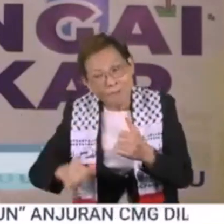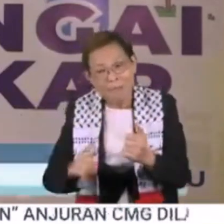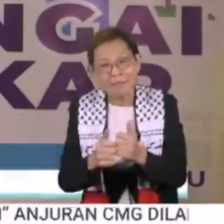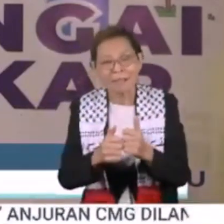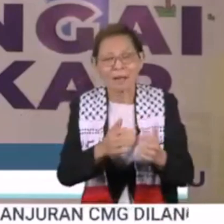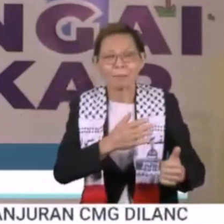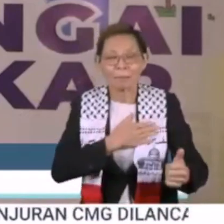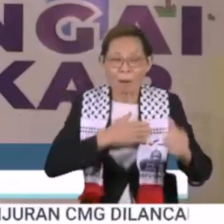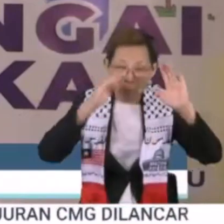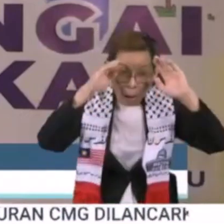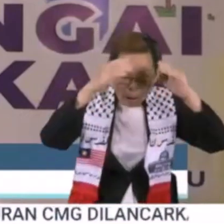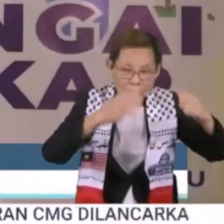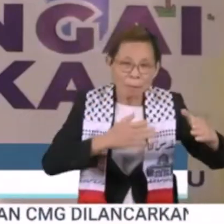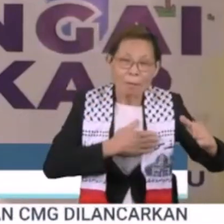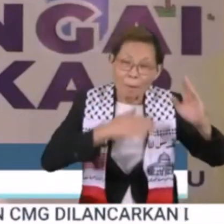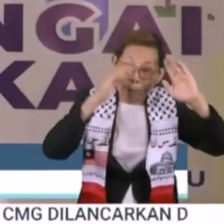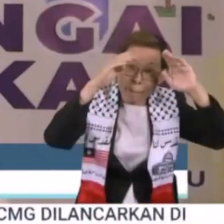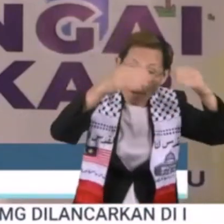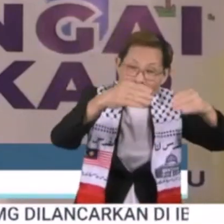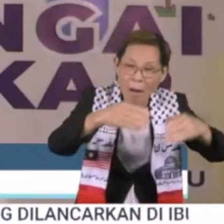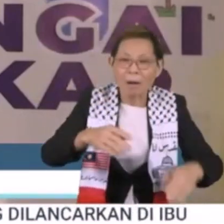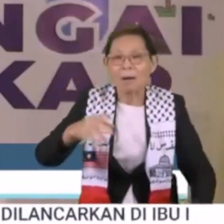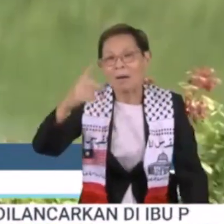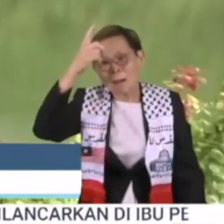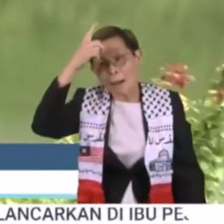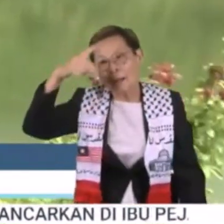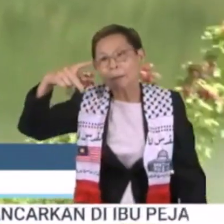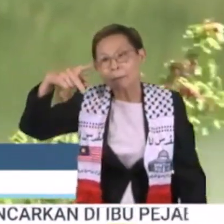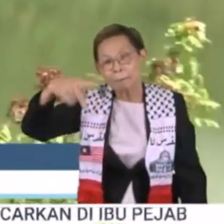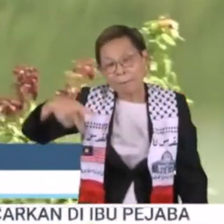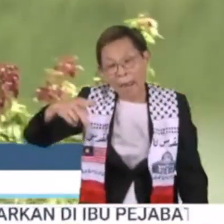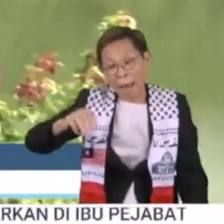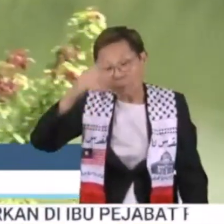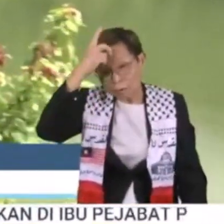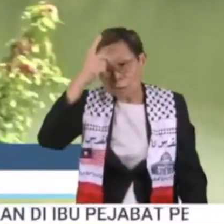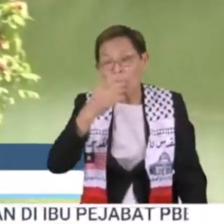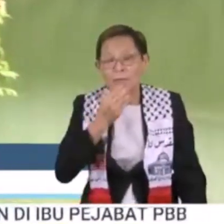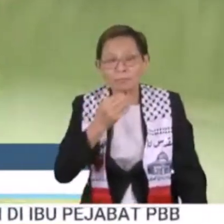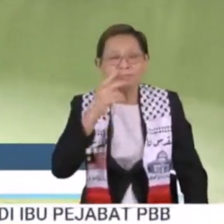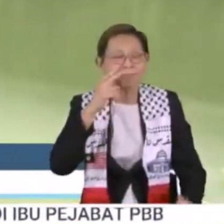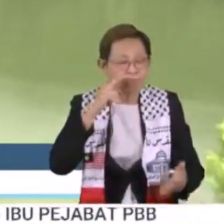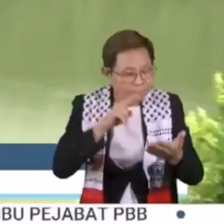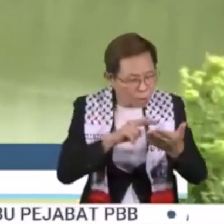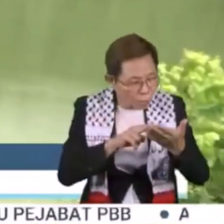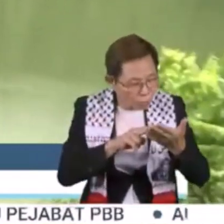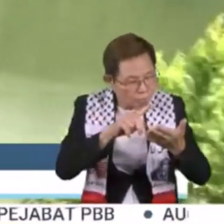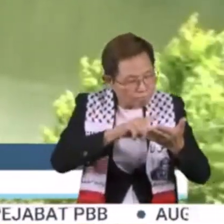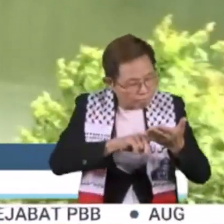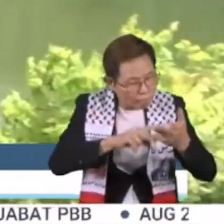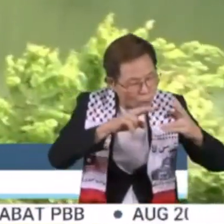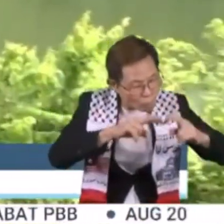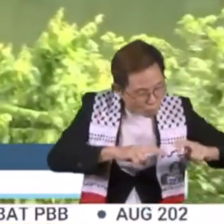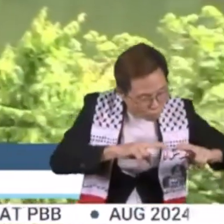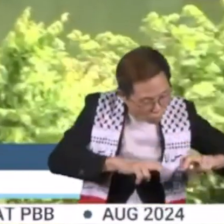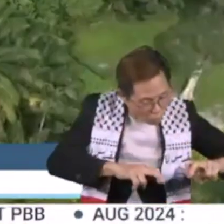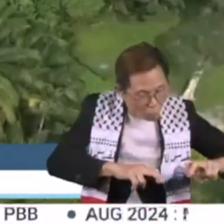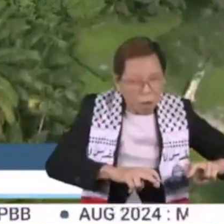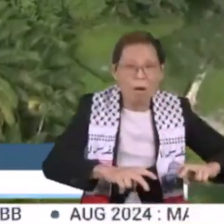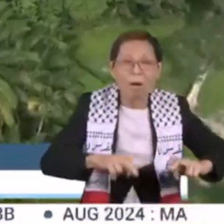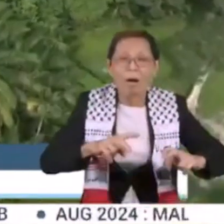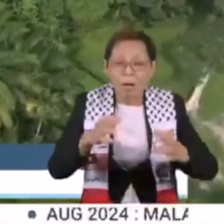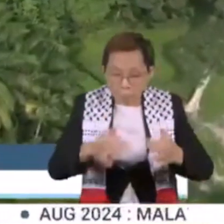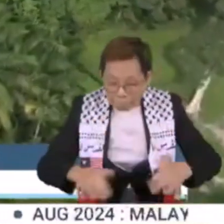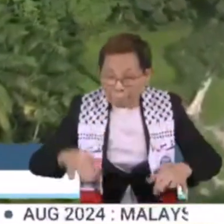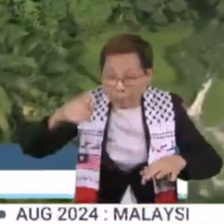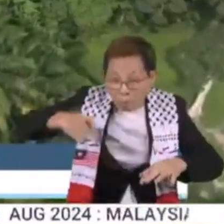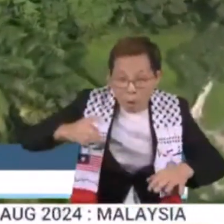keprihatinan Datuk Seri Anwar Ibrahim, Perdana Menteri, meneliti keperluan air di utara Perak